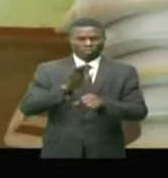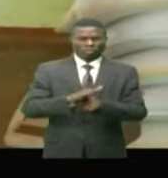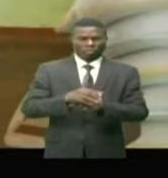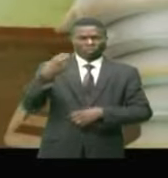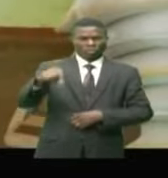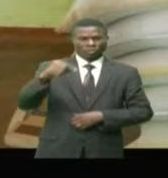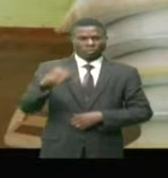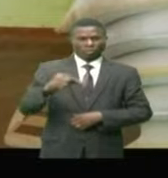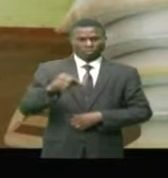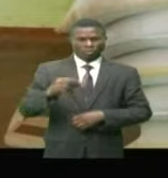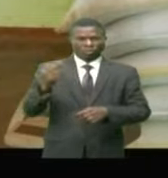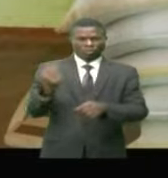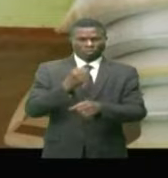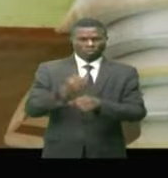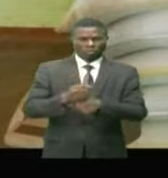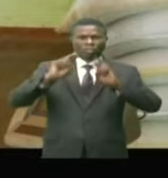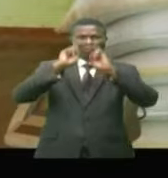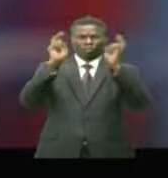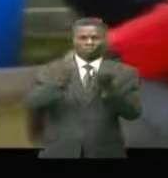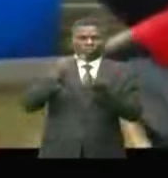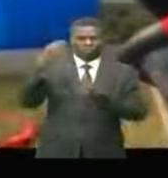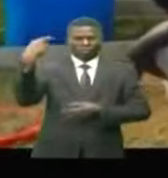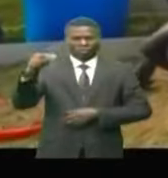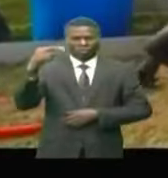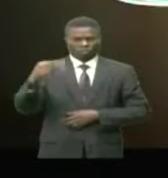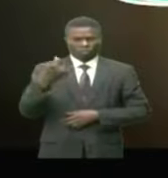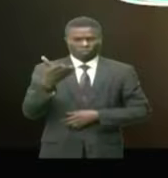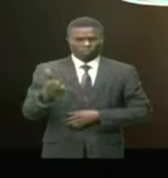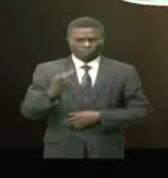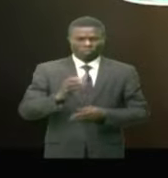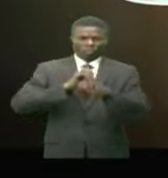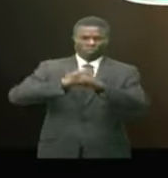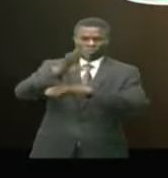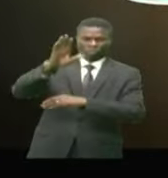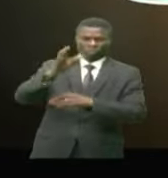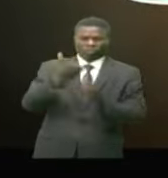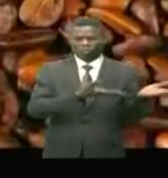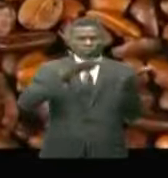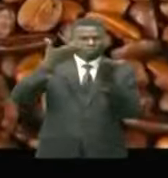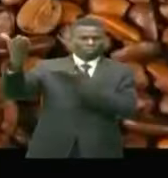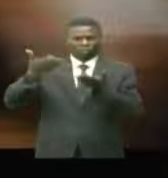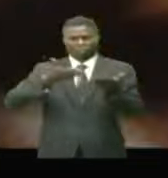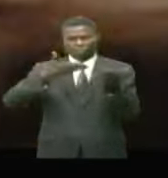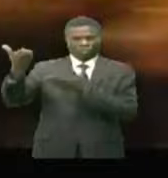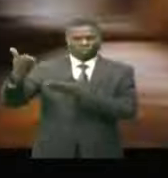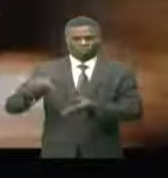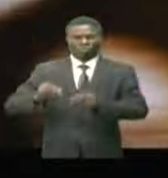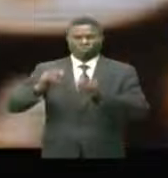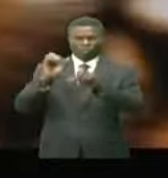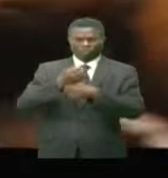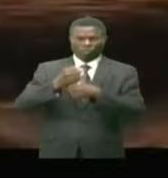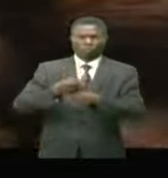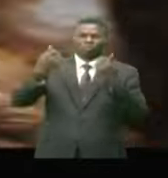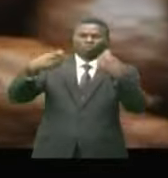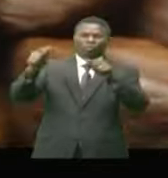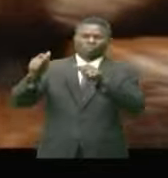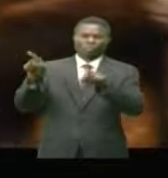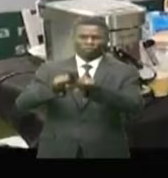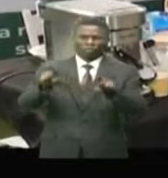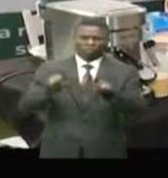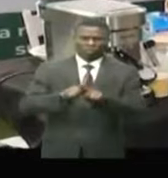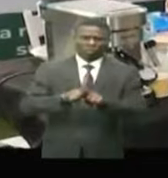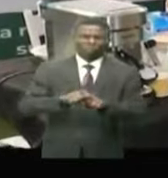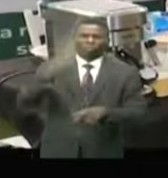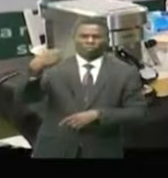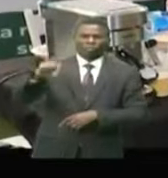café traité dans les usines des cafés pacifiques sera destinée à l'exportation en format de café marchand, communément désigné